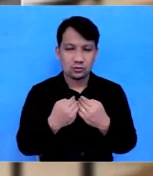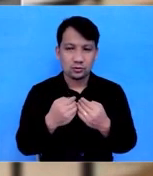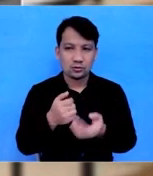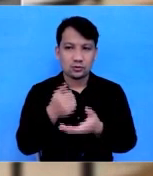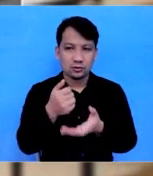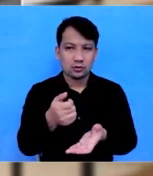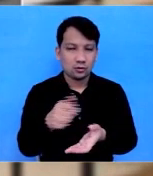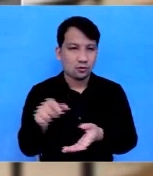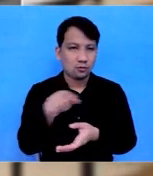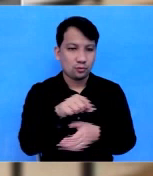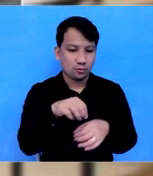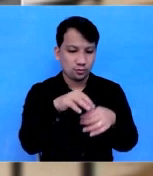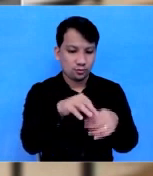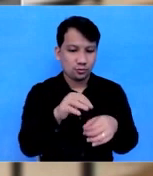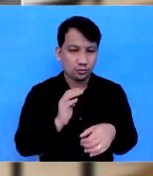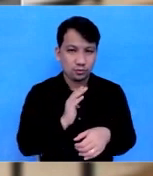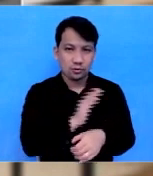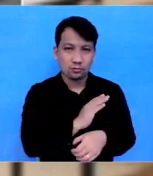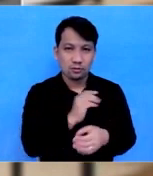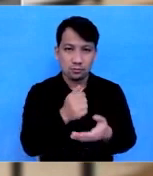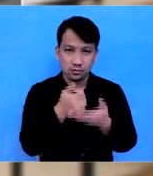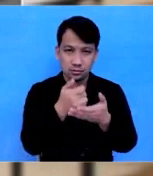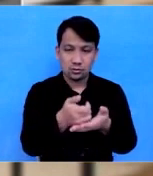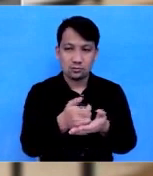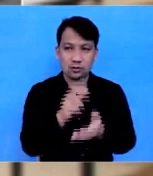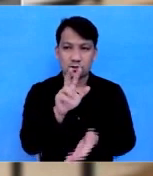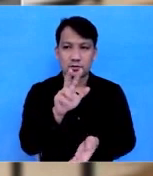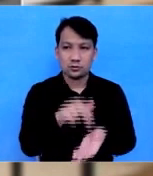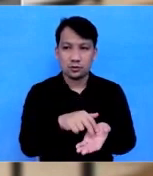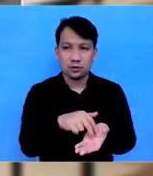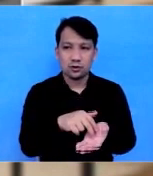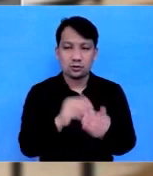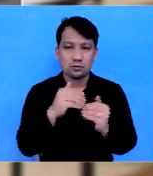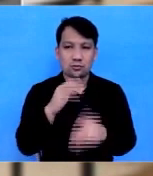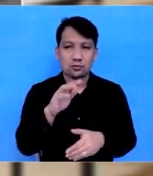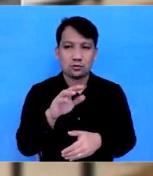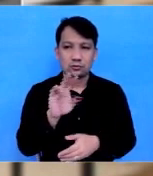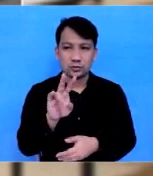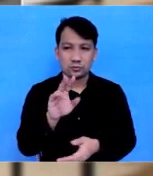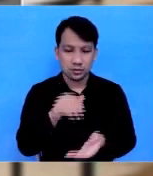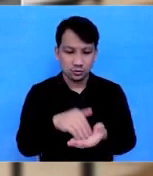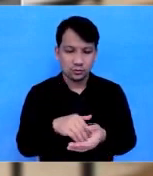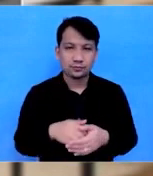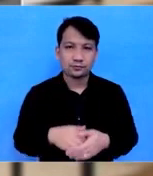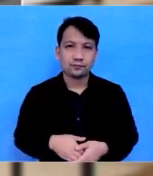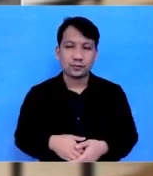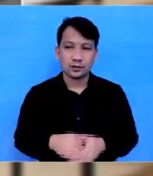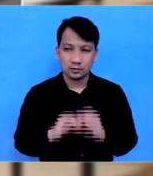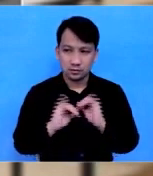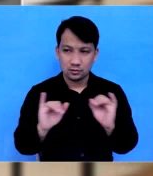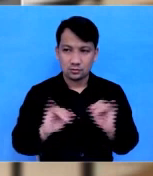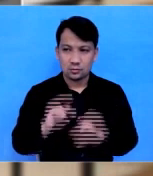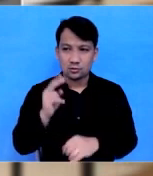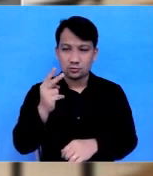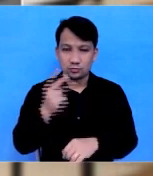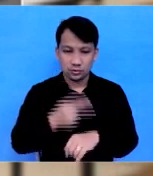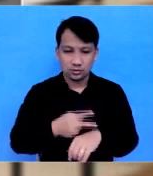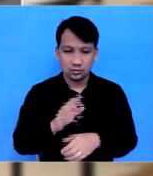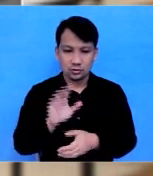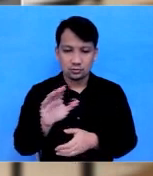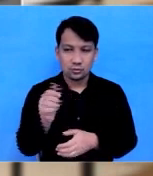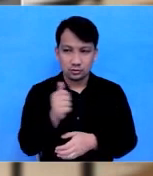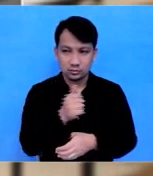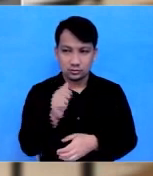ay makatatanggap ng honoraria mula 3,000 piso hanggang 7,000 piso. Meron ding 2,000 pisong travel